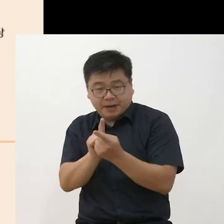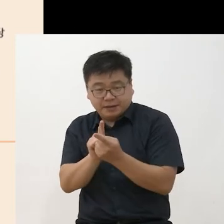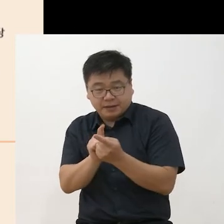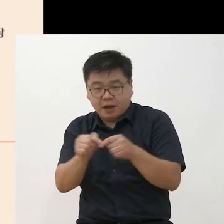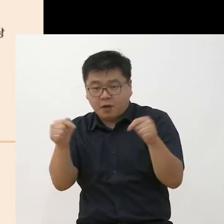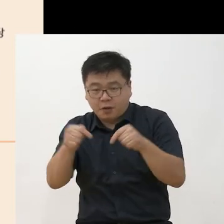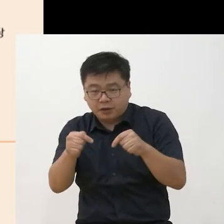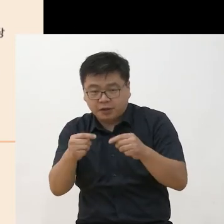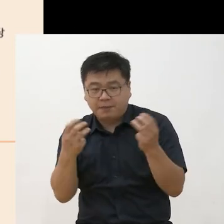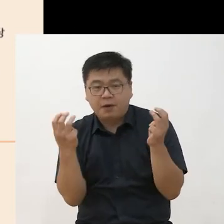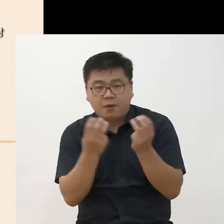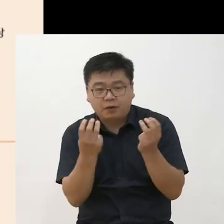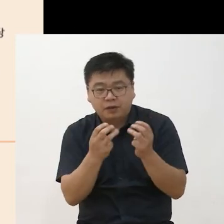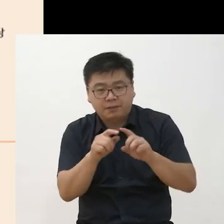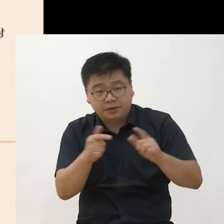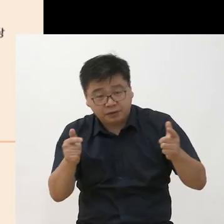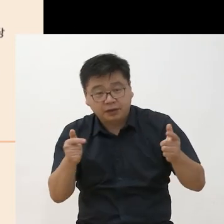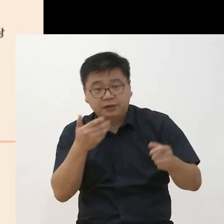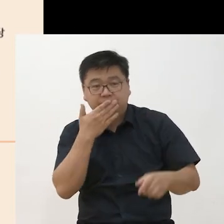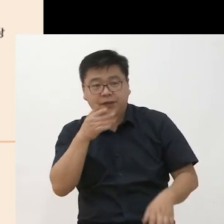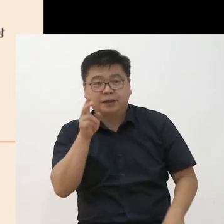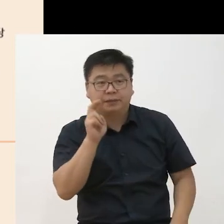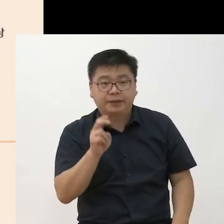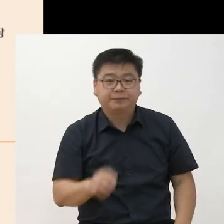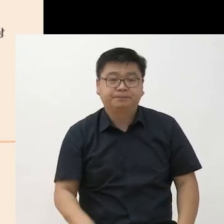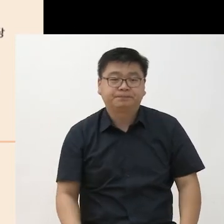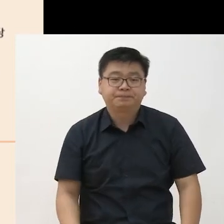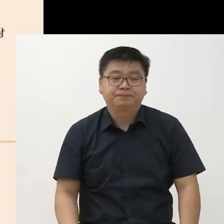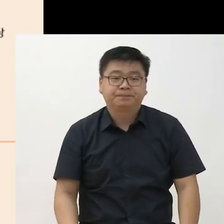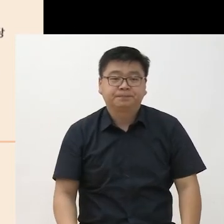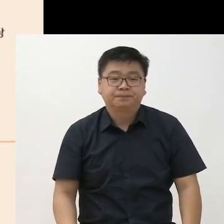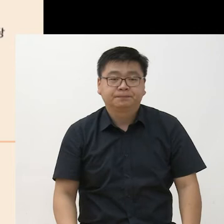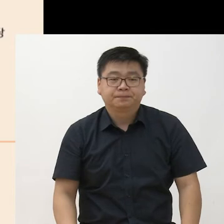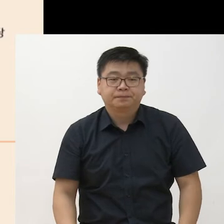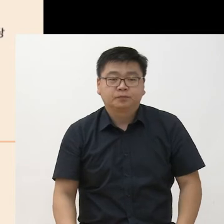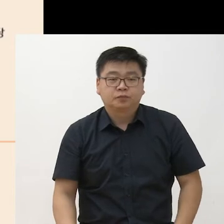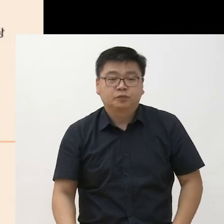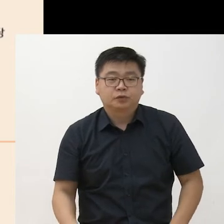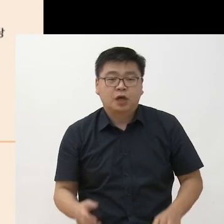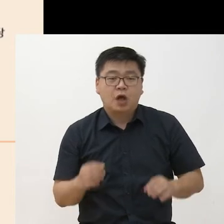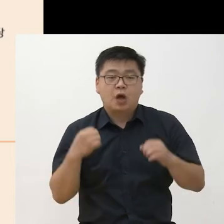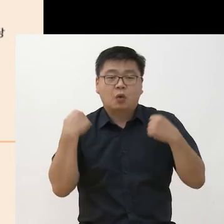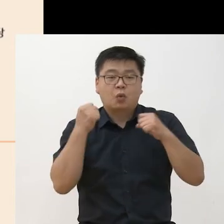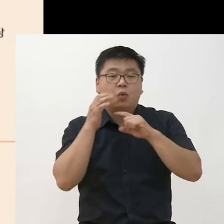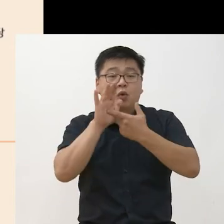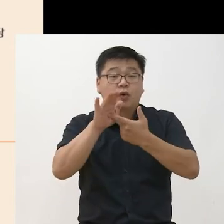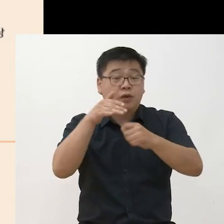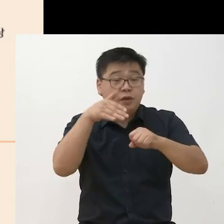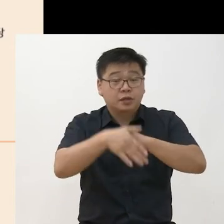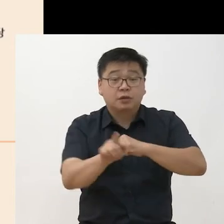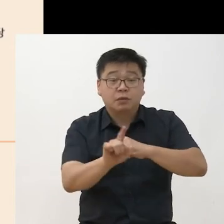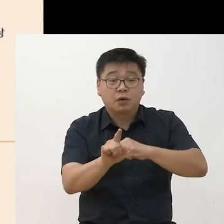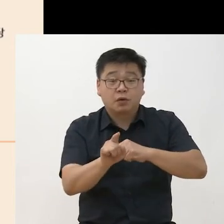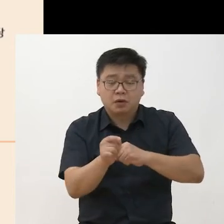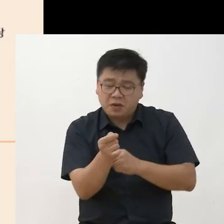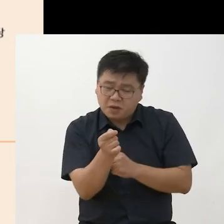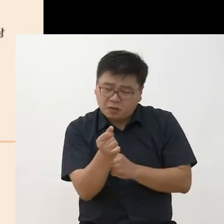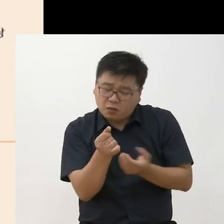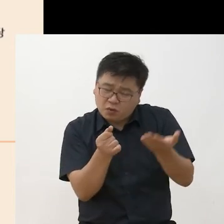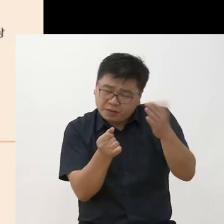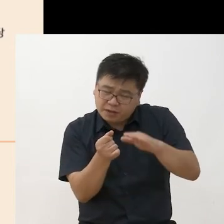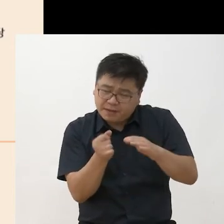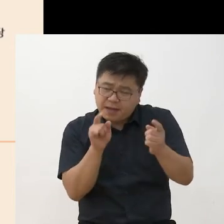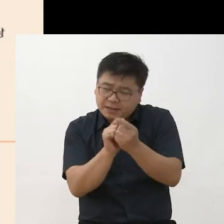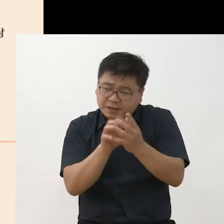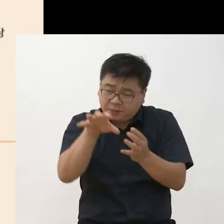워크숍 등의 프로그램이 가능할 것으로 생각이 됩니다. 공연형의 경우는 작은 규모이지만